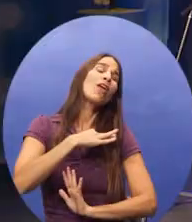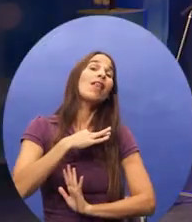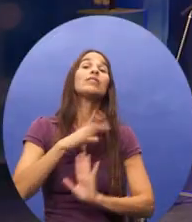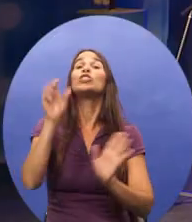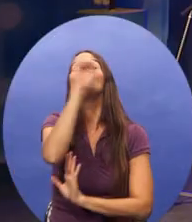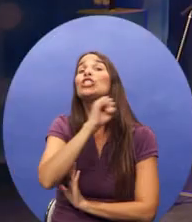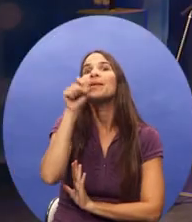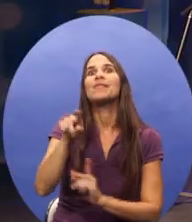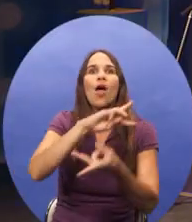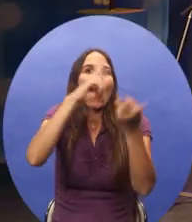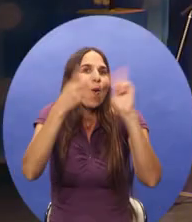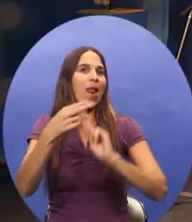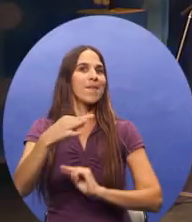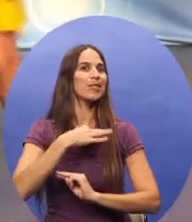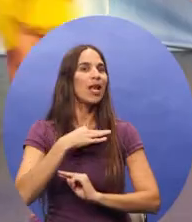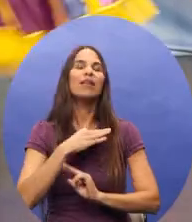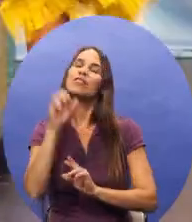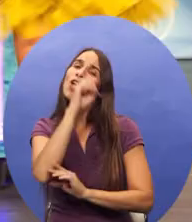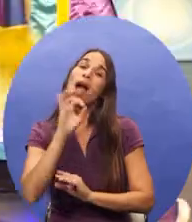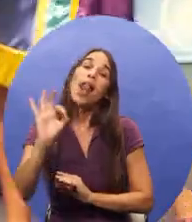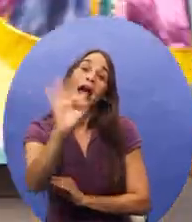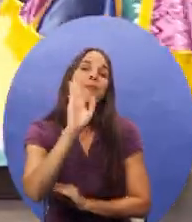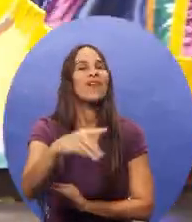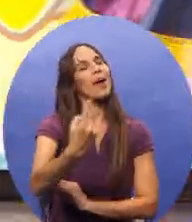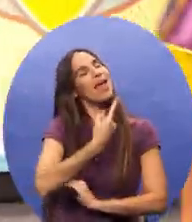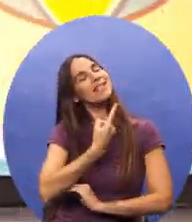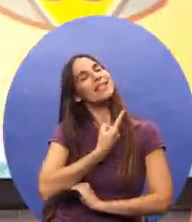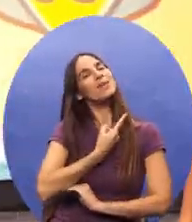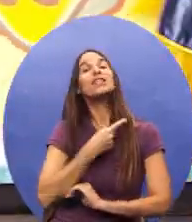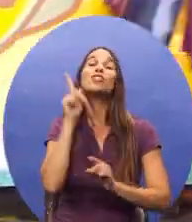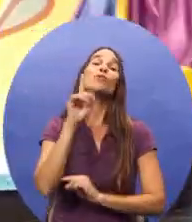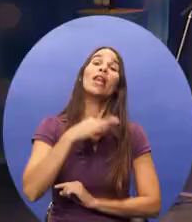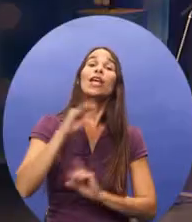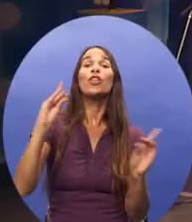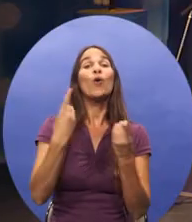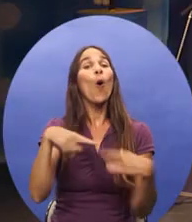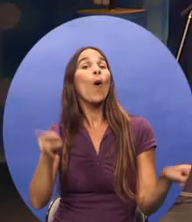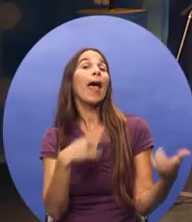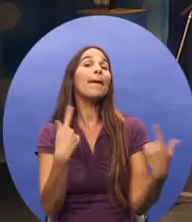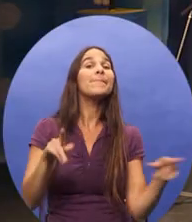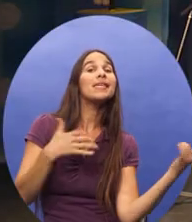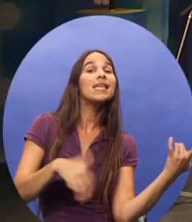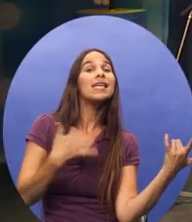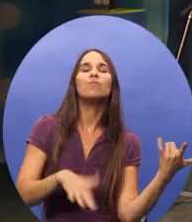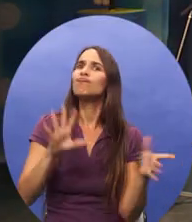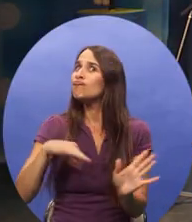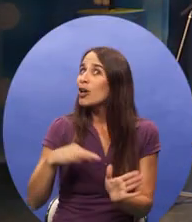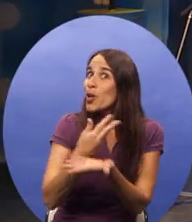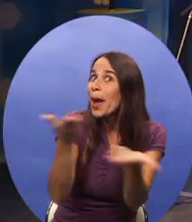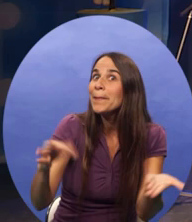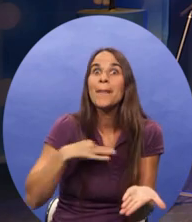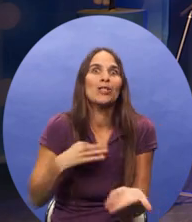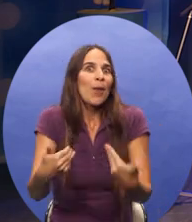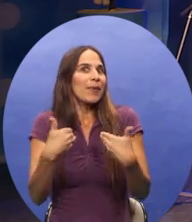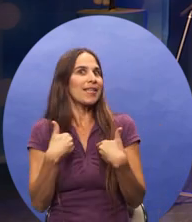שמי. השירים הם עולמי, שר לכם ולעצמי. קוראים לי דרורמי,